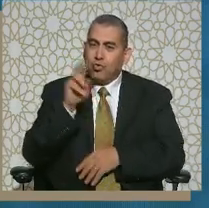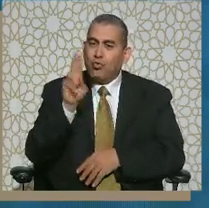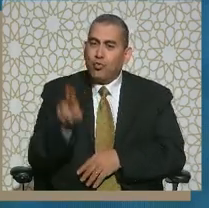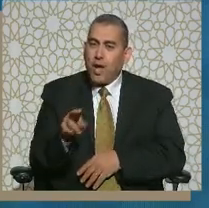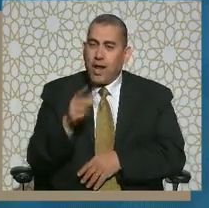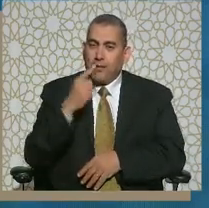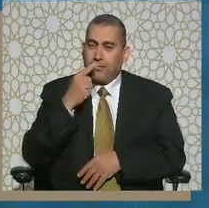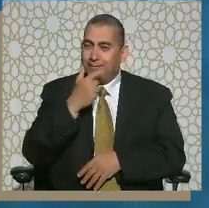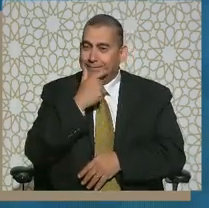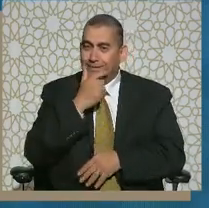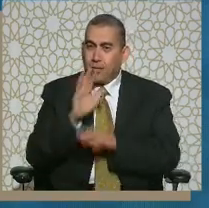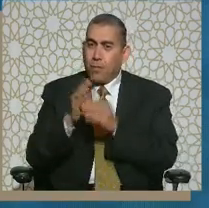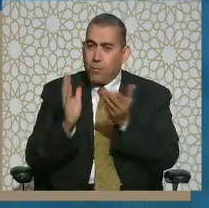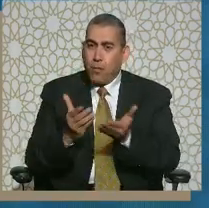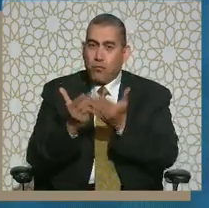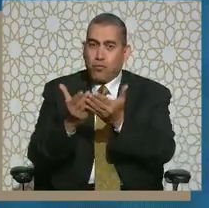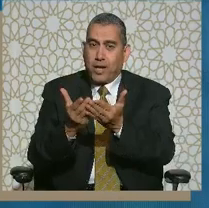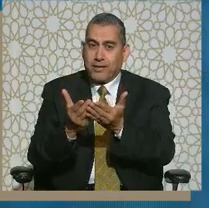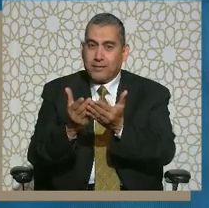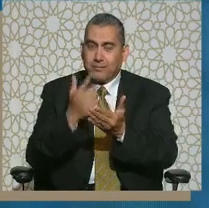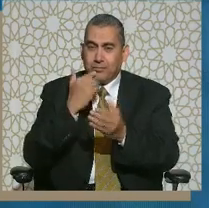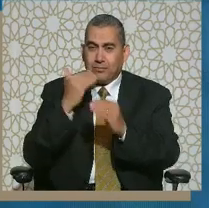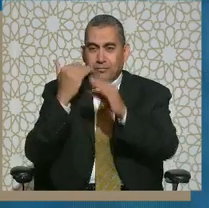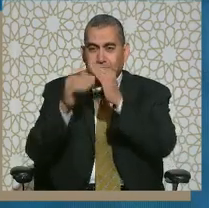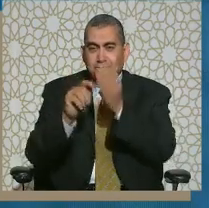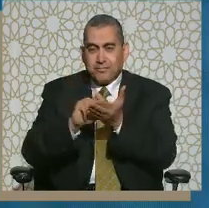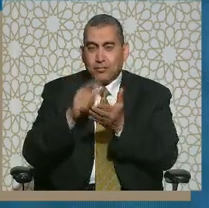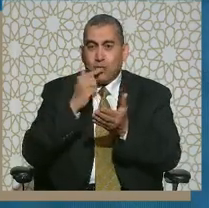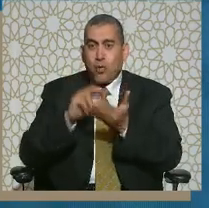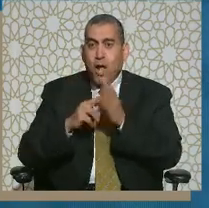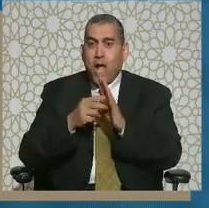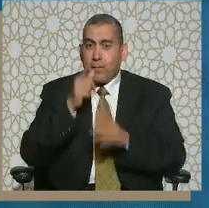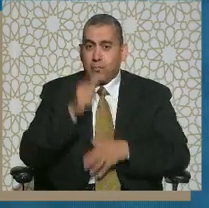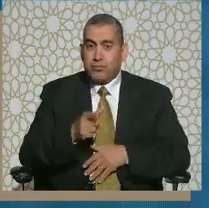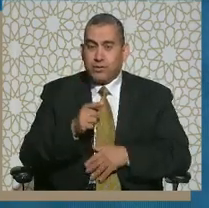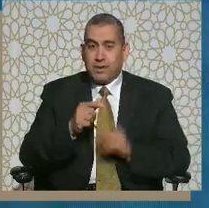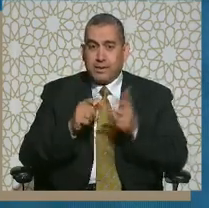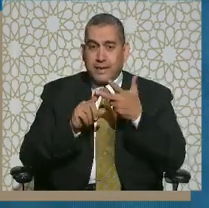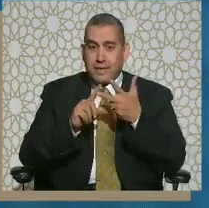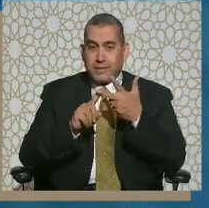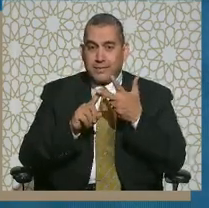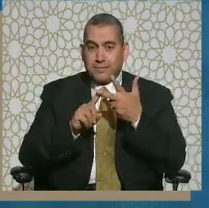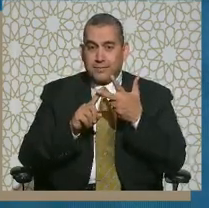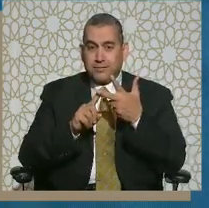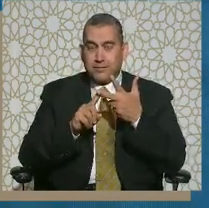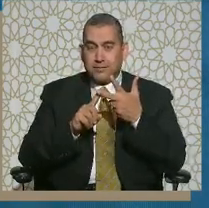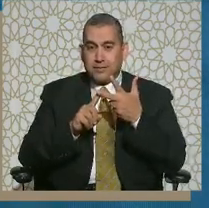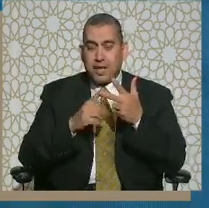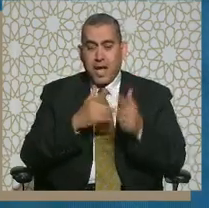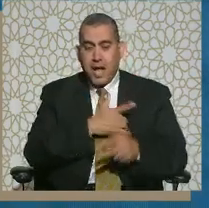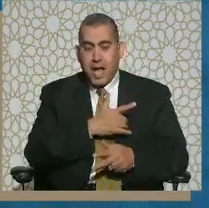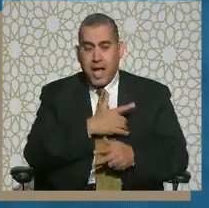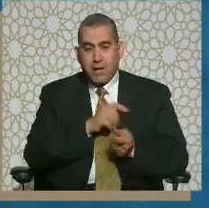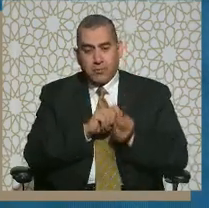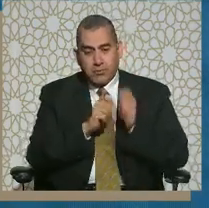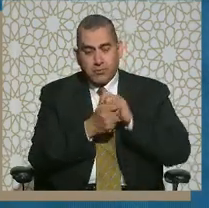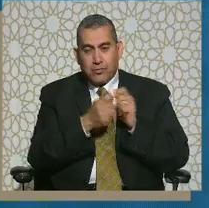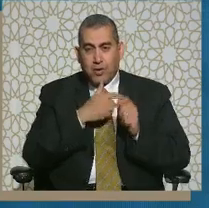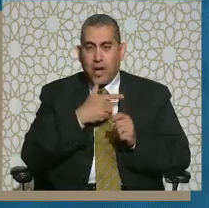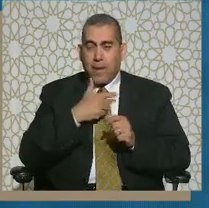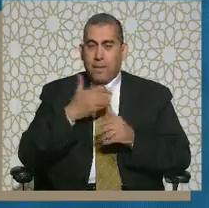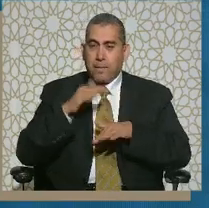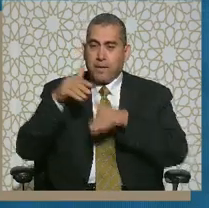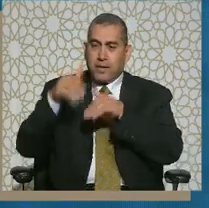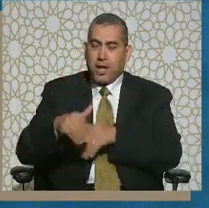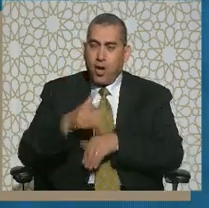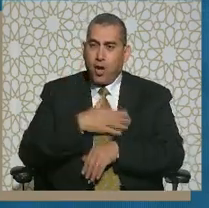بالابتسامه ولو برساله هتبعتها له ثالث حاجه غير في قلبك معنى فقد الاحبه من